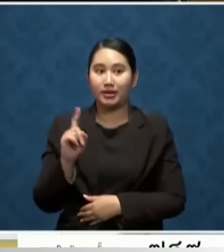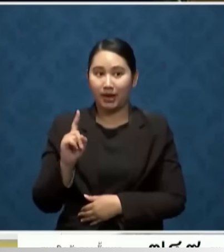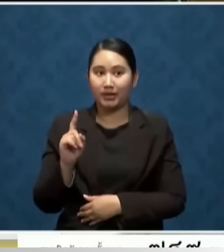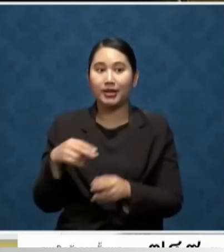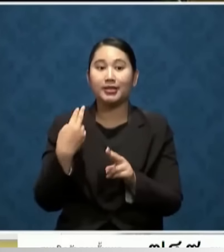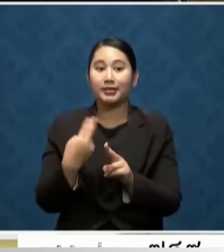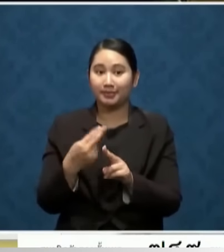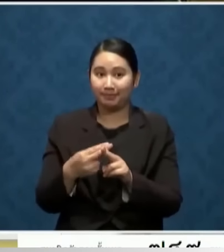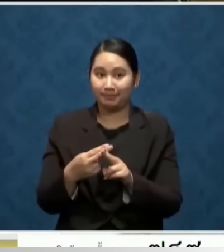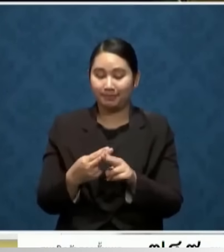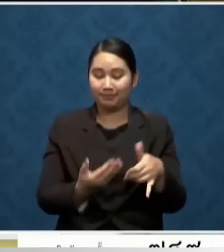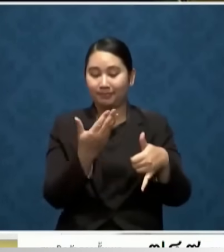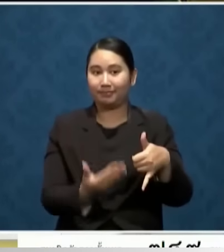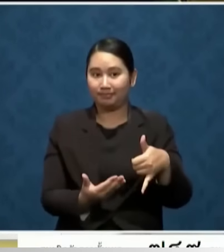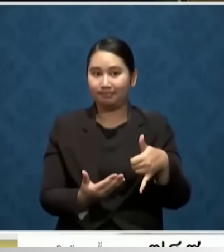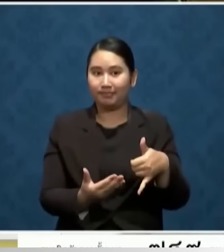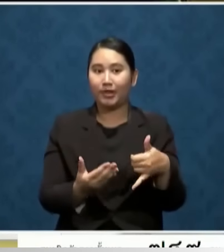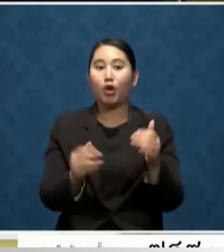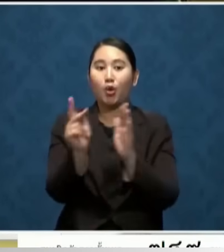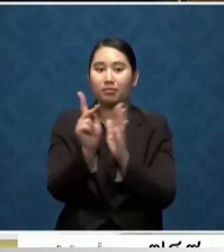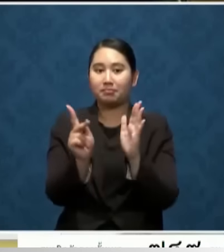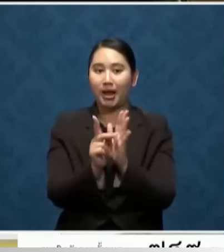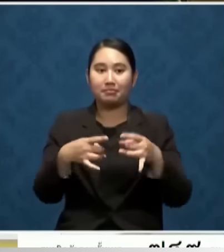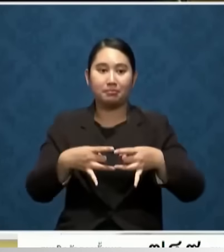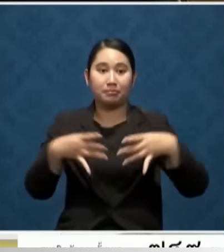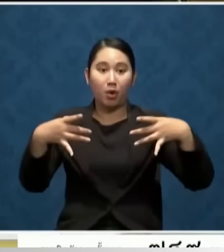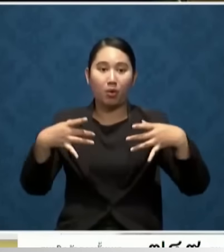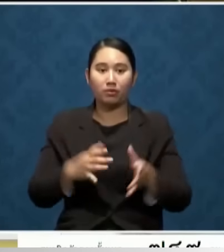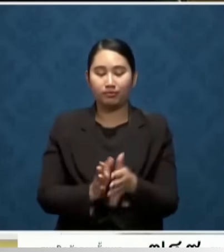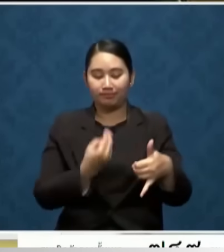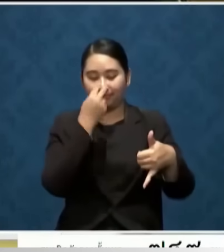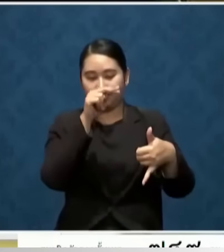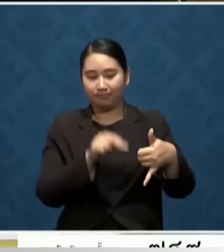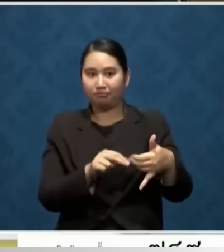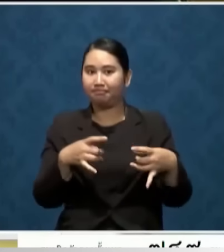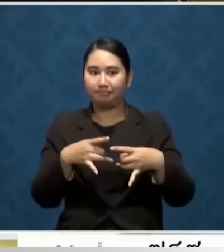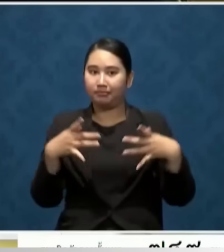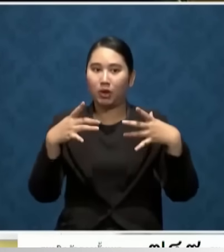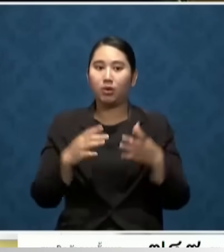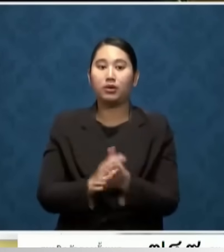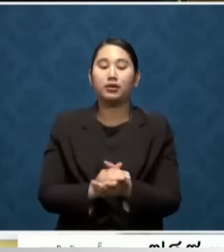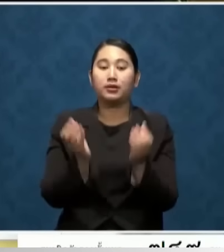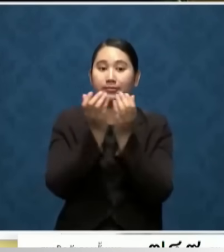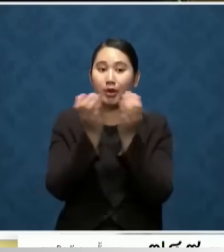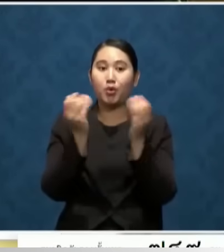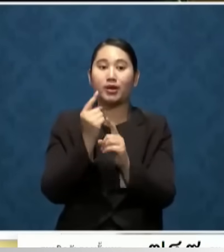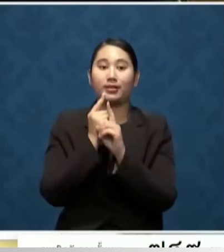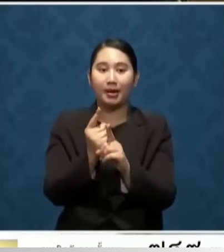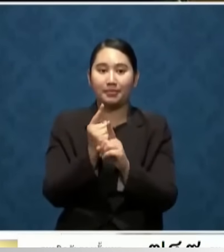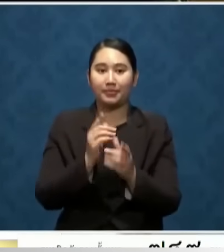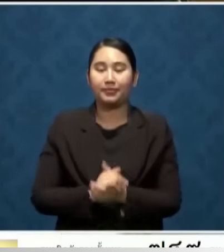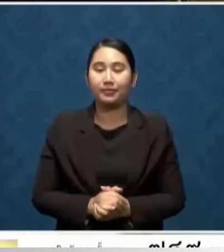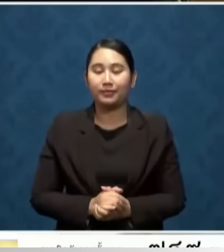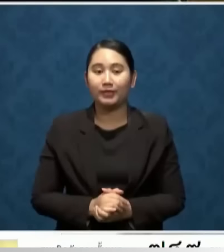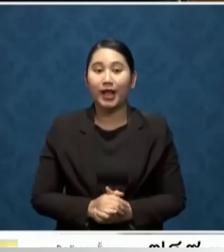อชื่อบุคคลที่มีคุณสมบัติขัดต่อกฎหมายและมีลักษณะต้องห้ามตามรัฐธรรมนูญห